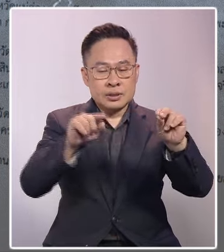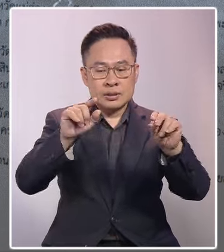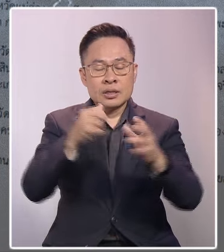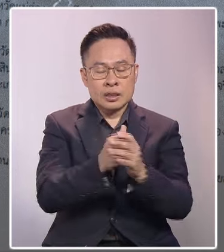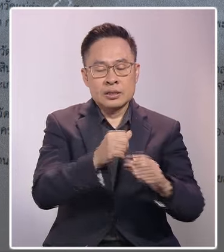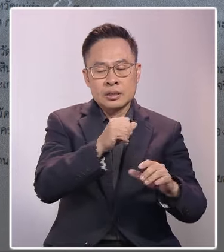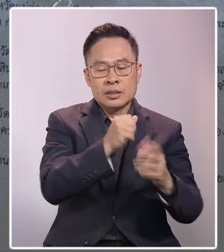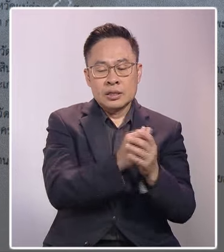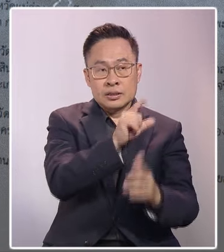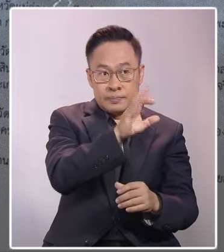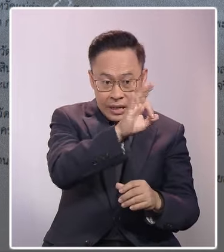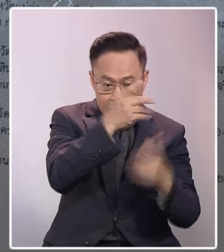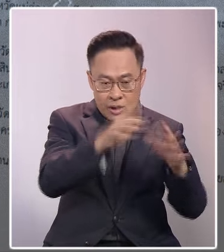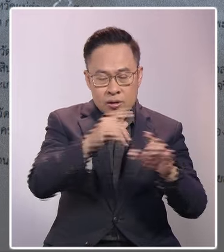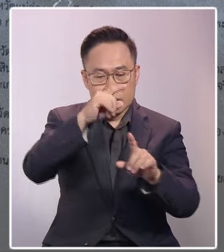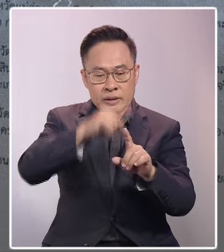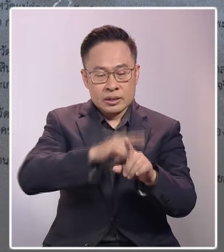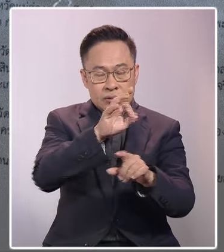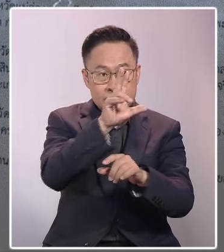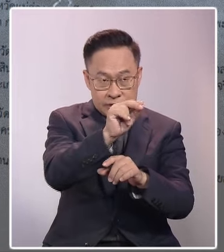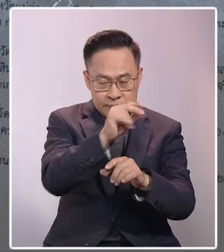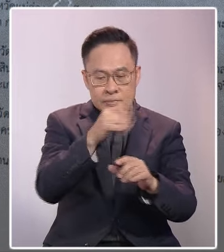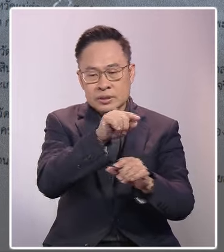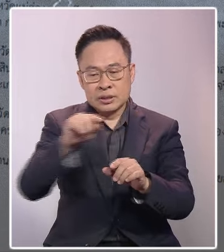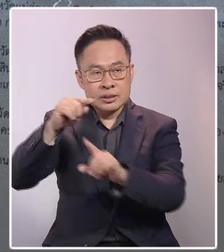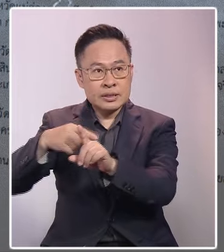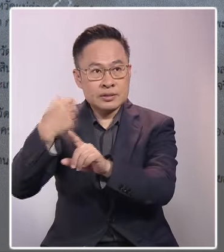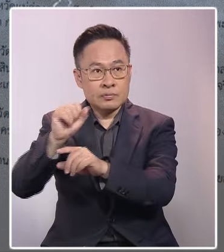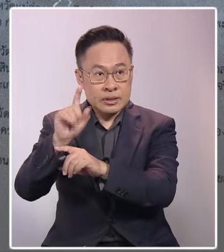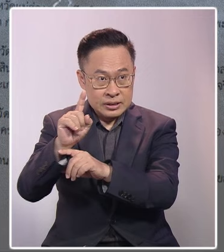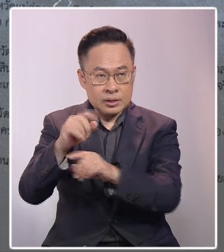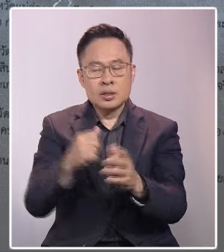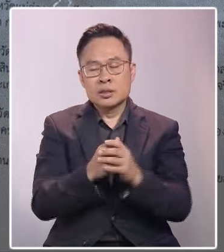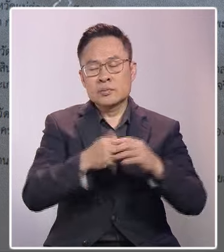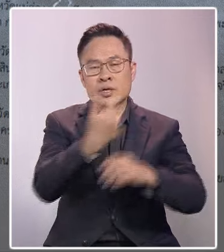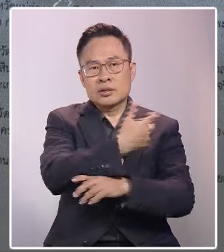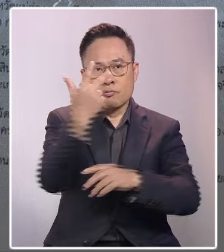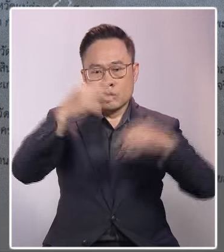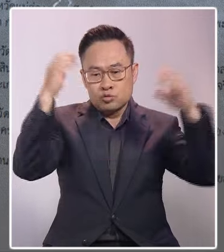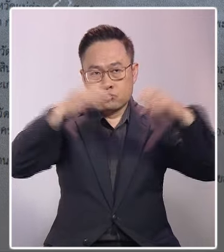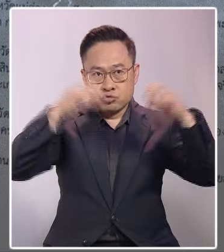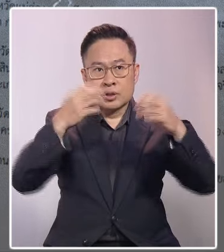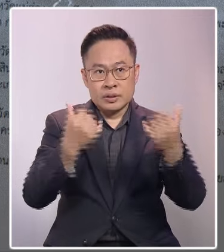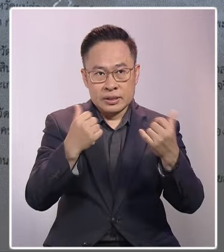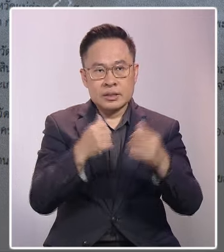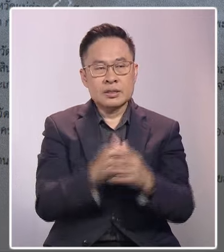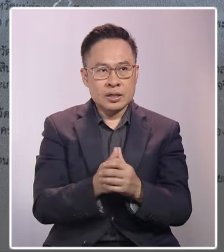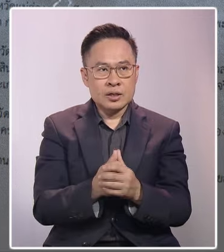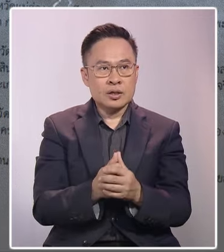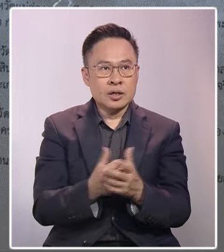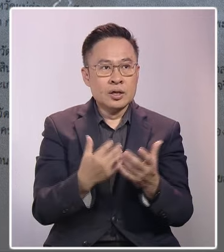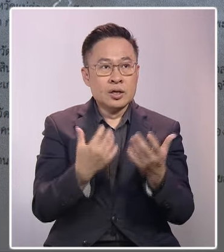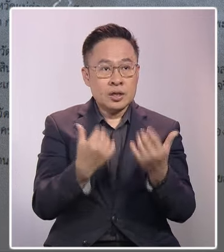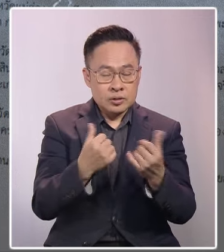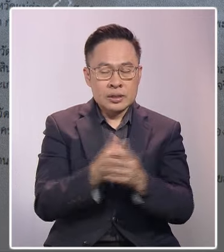2-3ตุลาคมก็จะค่อยๆเบาบางลงไปแล้วก็อากาศจะเริ่มเย็นลงมันก็เลยเป็นที่มาทำให้ทางด้านของเขื่อนแม่งัดสมบูร